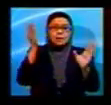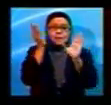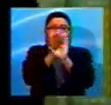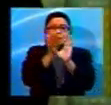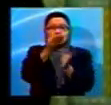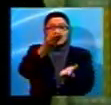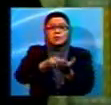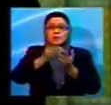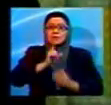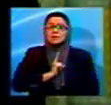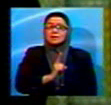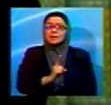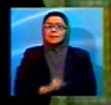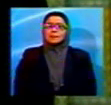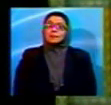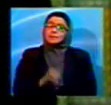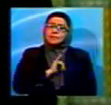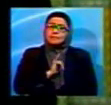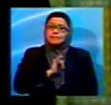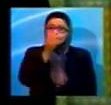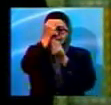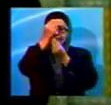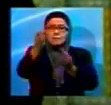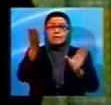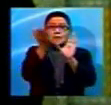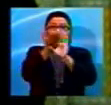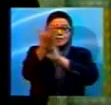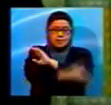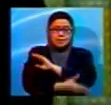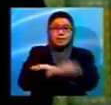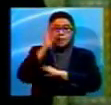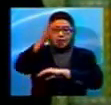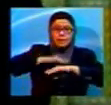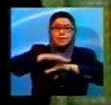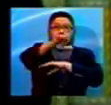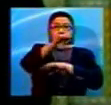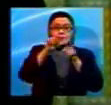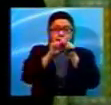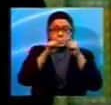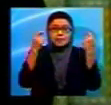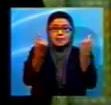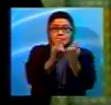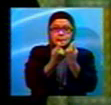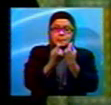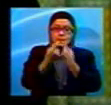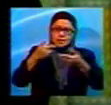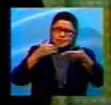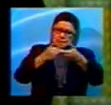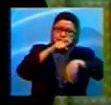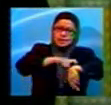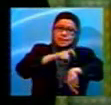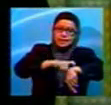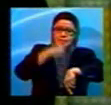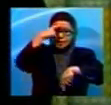Islam justeru Saya telah menyatakan bahawa Bank Negara akan menghantar satu pasukan dalam masa terdekat ini